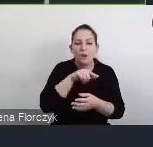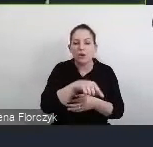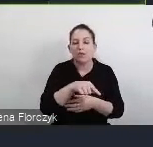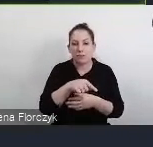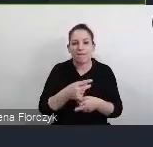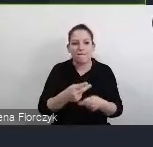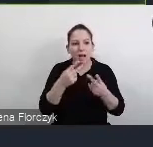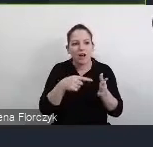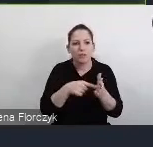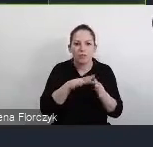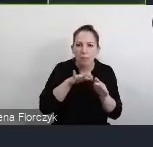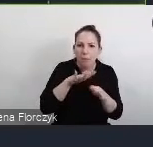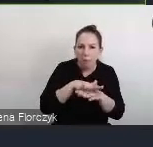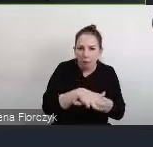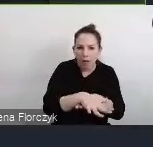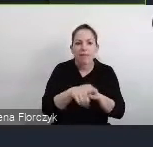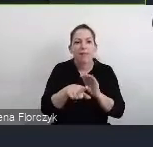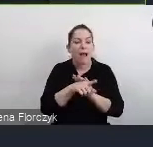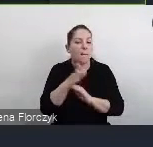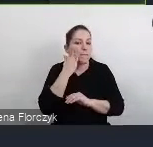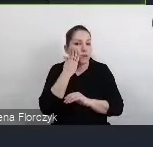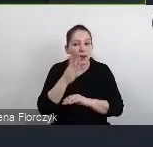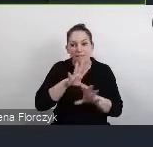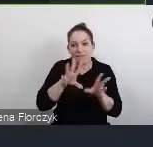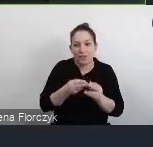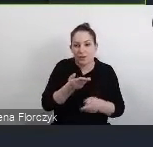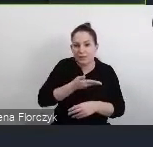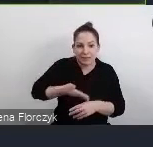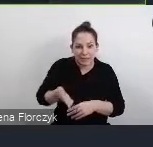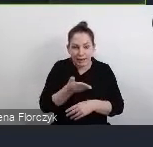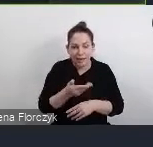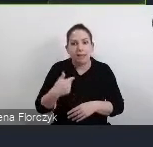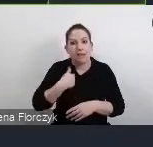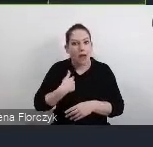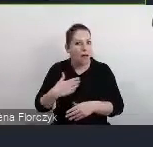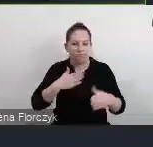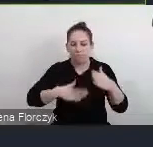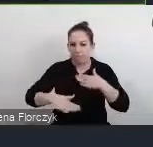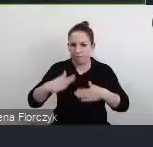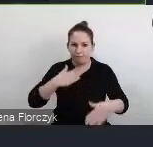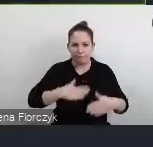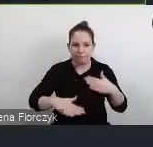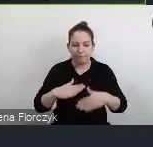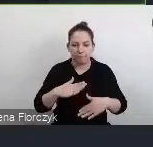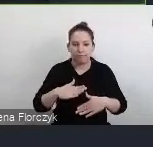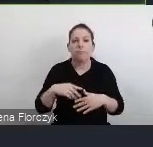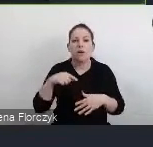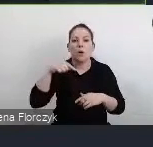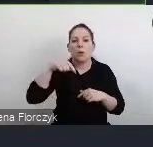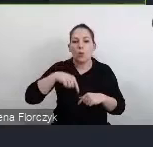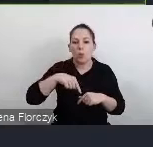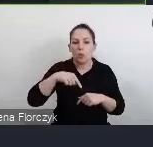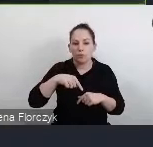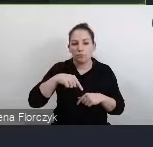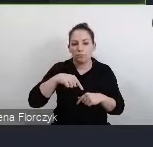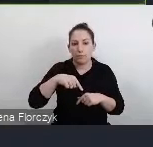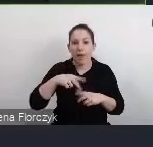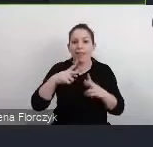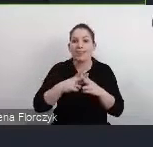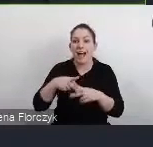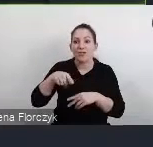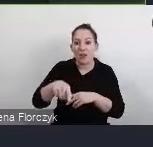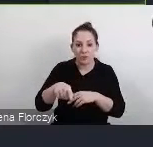ważnym aspektem, myślę, że dla mieszkańców, dla nas wszystkich. Także ja się cieszę, że tutaj to narzędzie